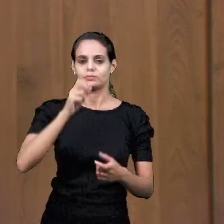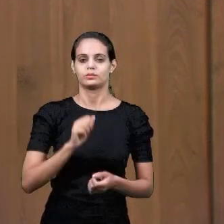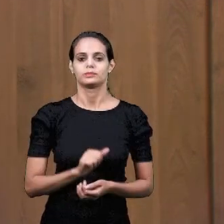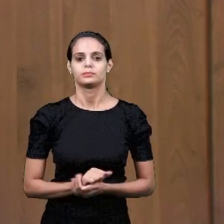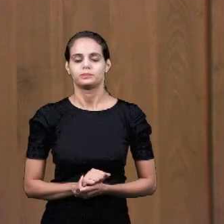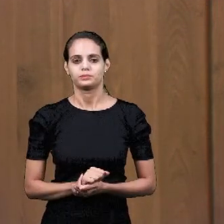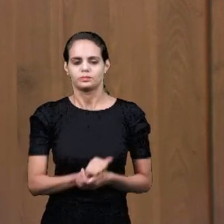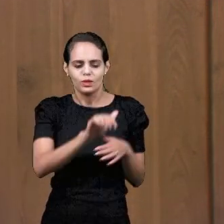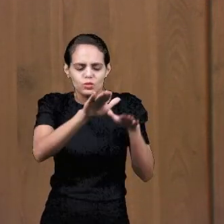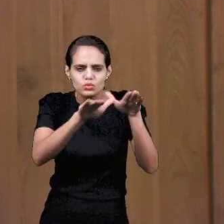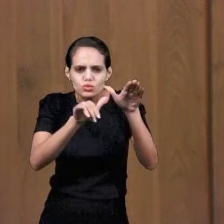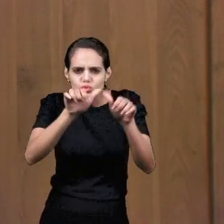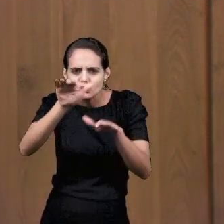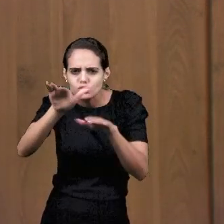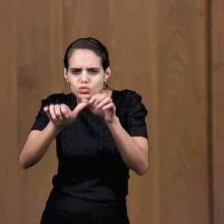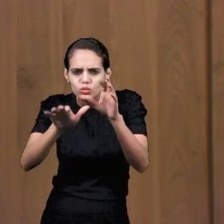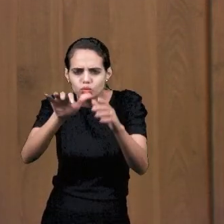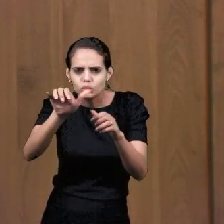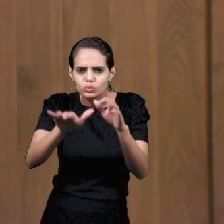beaucoup